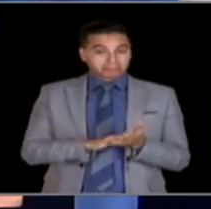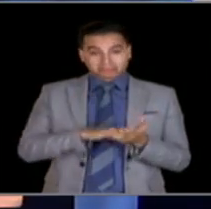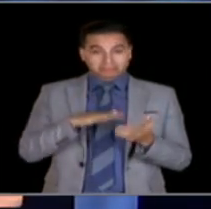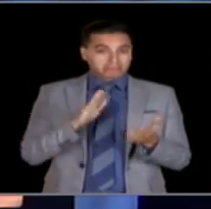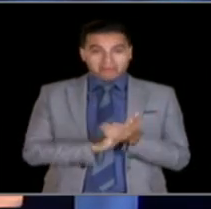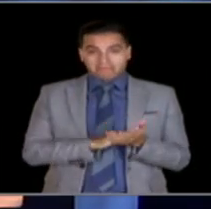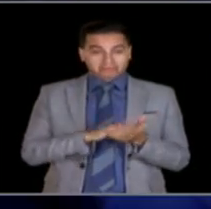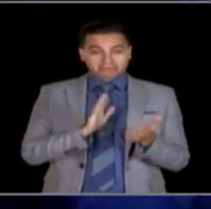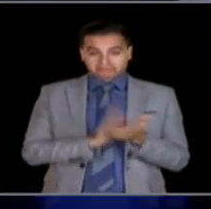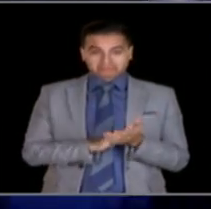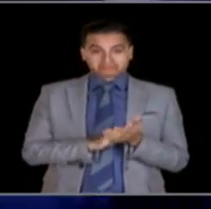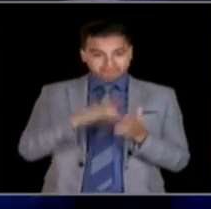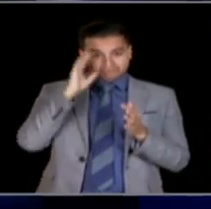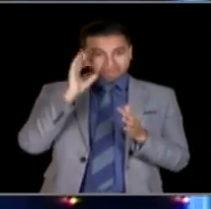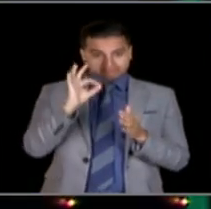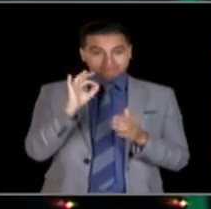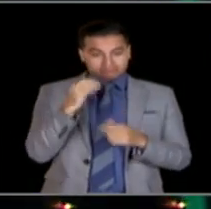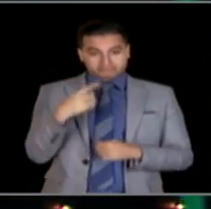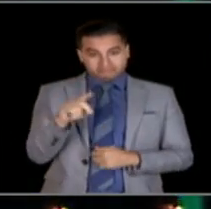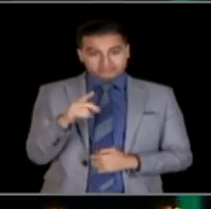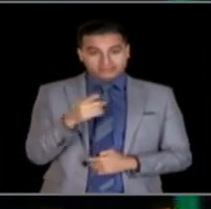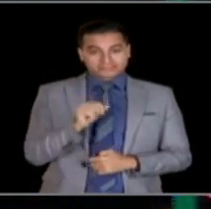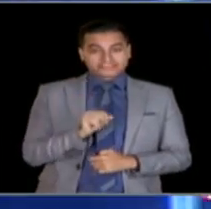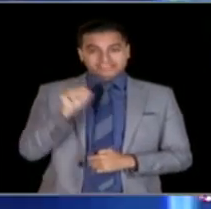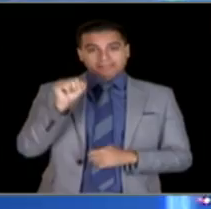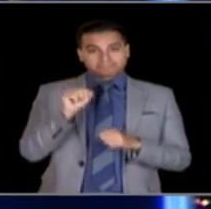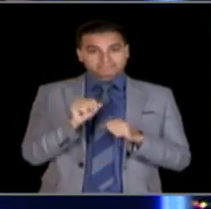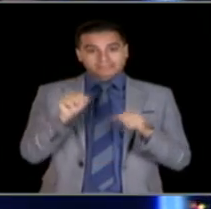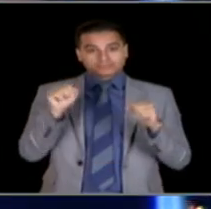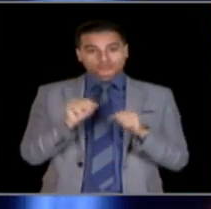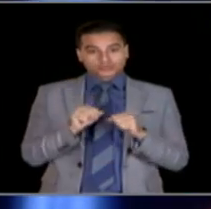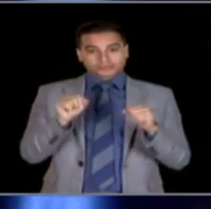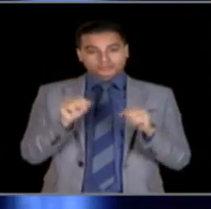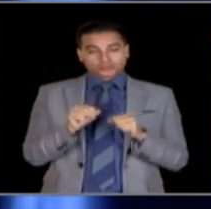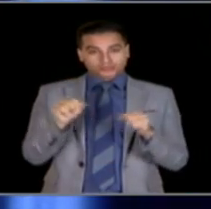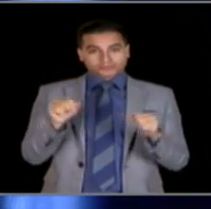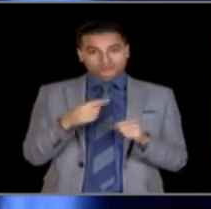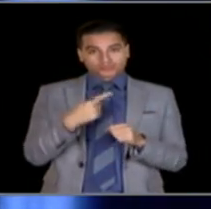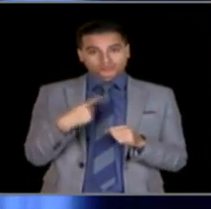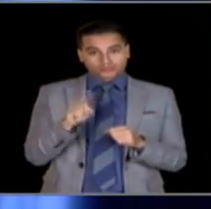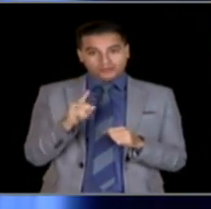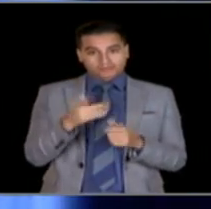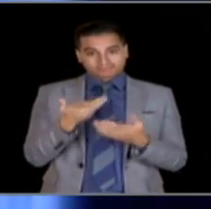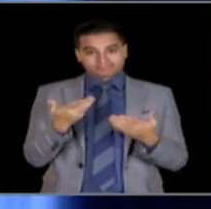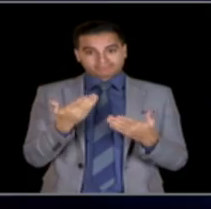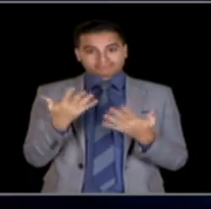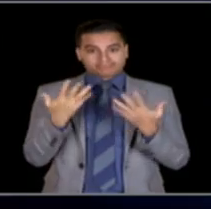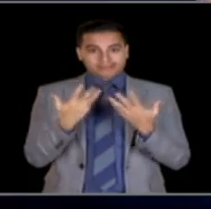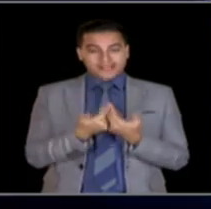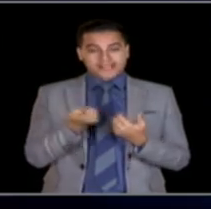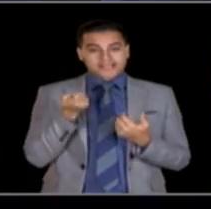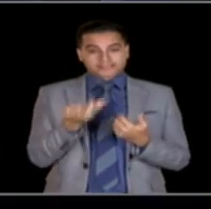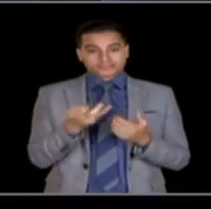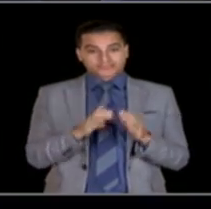صحيحة، برافو عليك، هي فعلاً سامسونج. برافو عليك يا نورهان. نتيجة